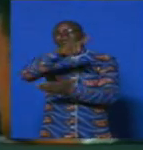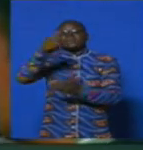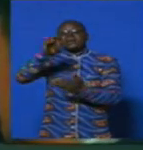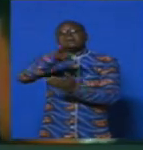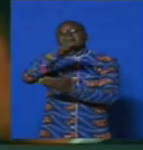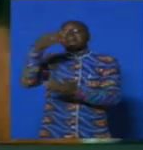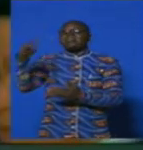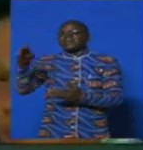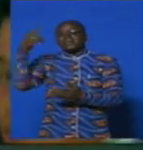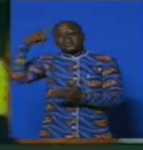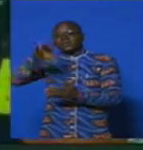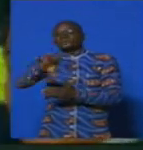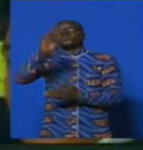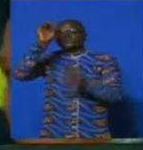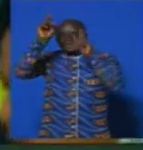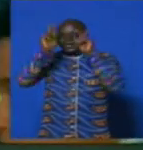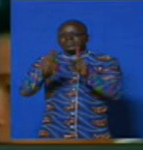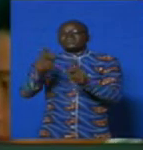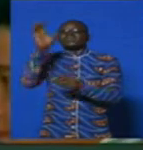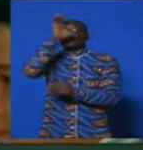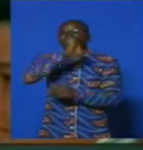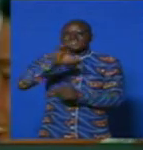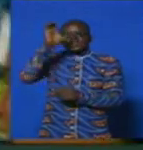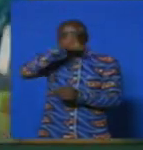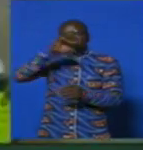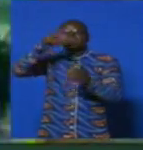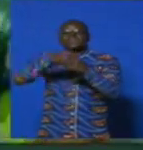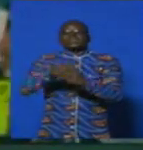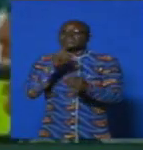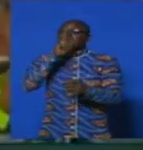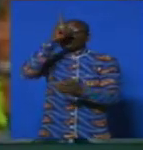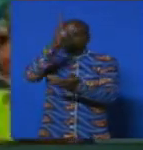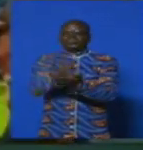ils ont localisé les personnes recherchées qui se trouvent dans un endroit sûr.